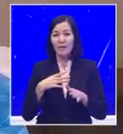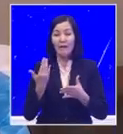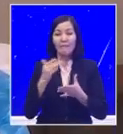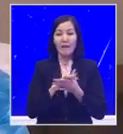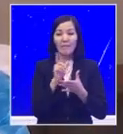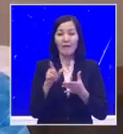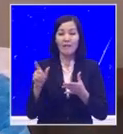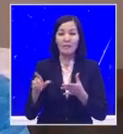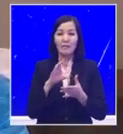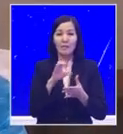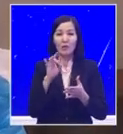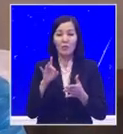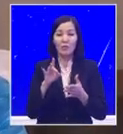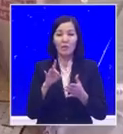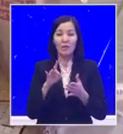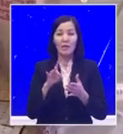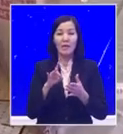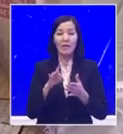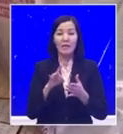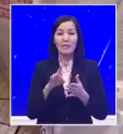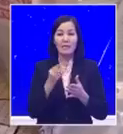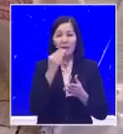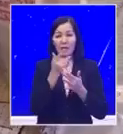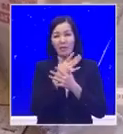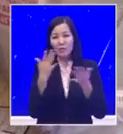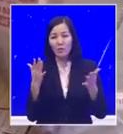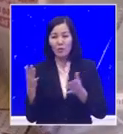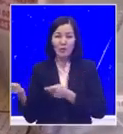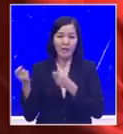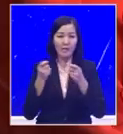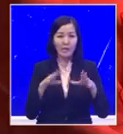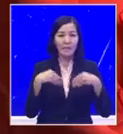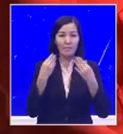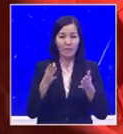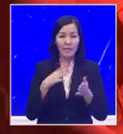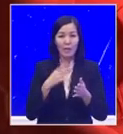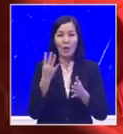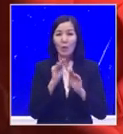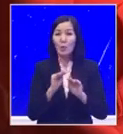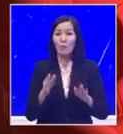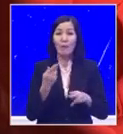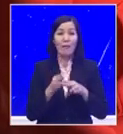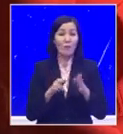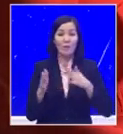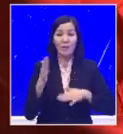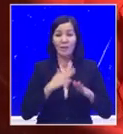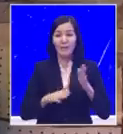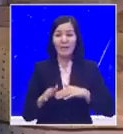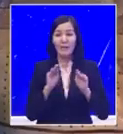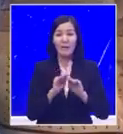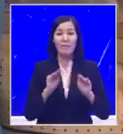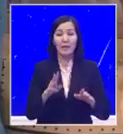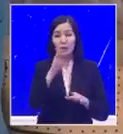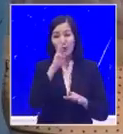қоймай, сәуірдің ортасына жетер азық-түлік көтере келіпті. Тәттісі бар тамаша тартуға 4 бала мәз, әсіресе балалардың